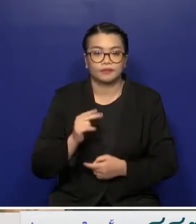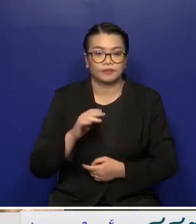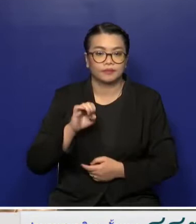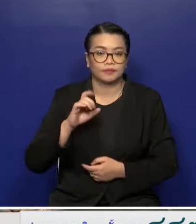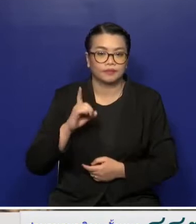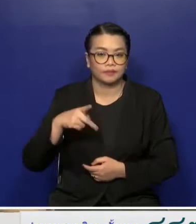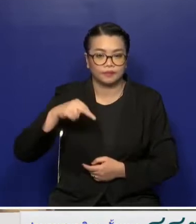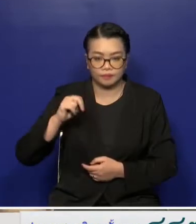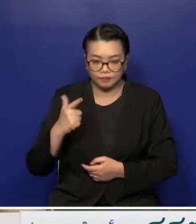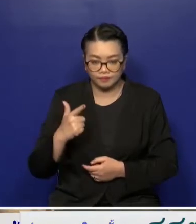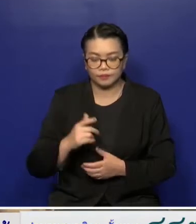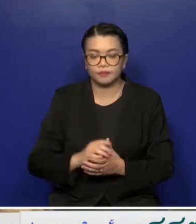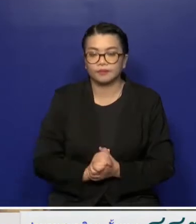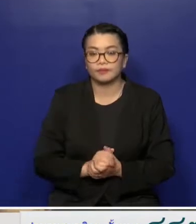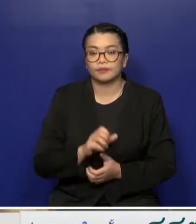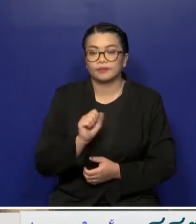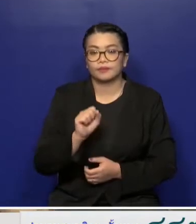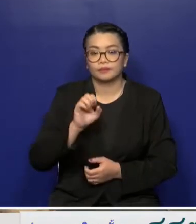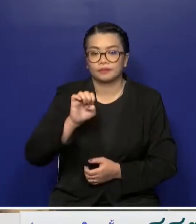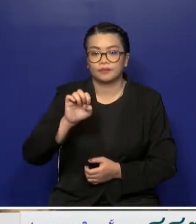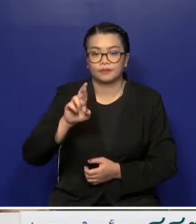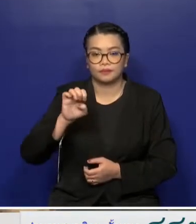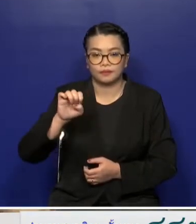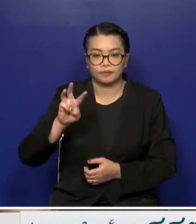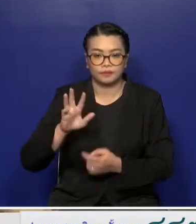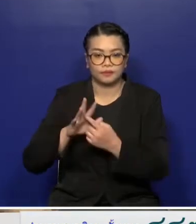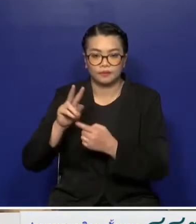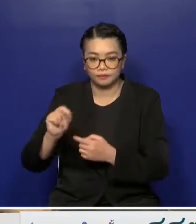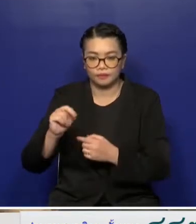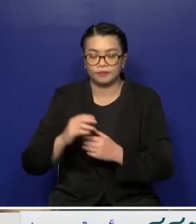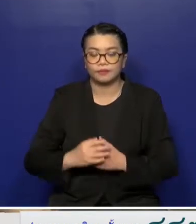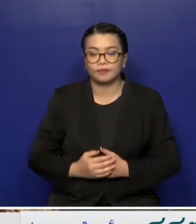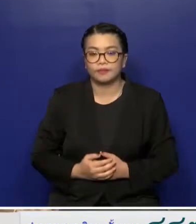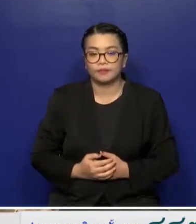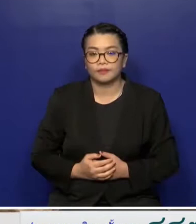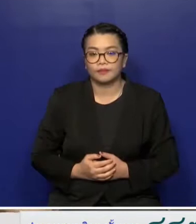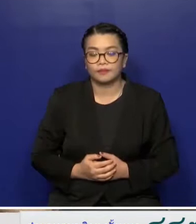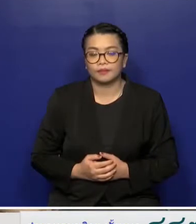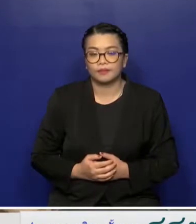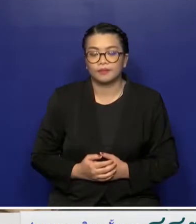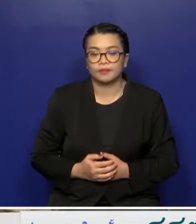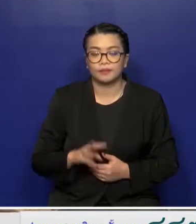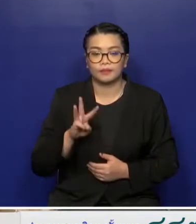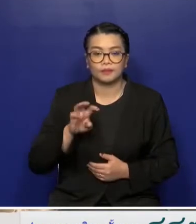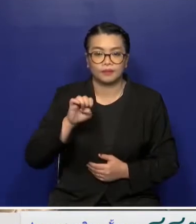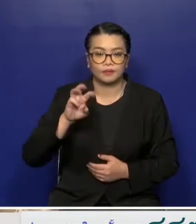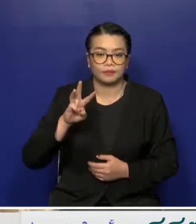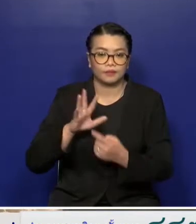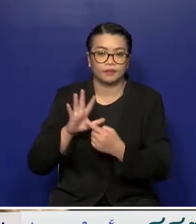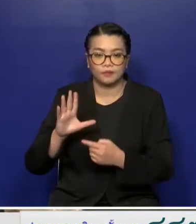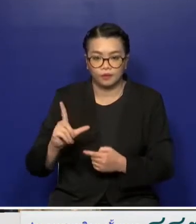ท่านสิริวัลปราศจากศัตรูท่านพลตรีจุรินทร์ปาลาเร่ท่านวิวัฒนินวัชร